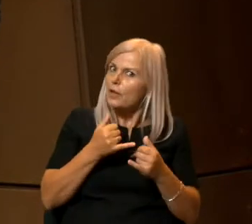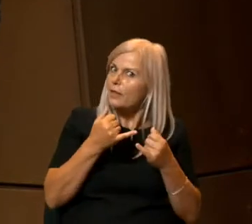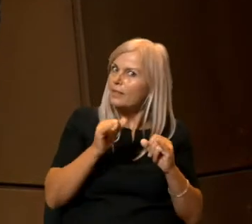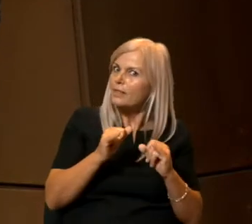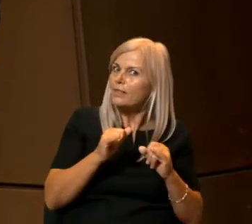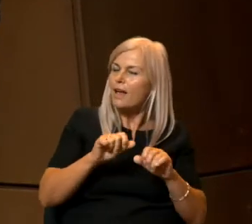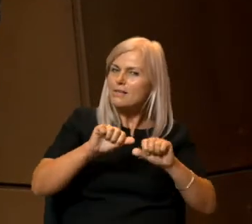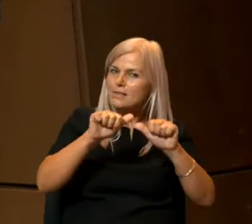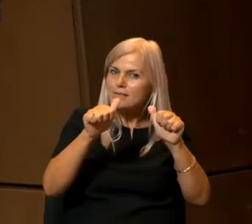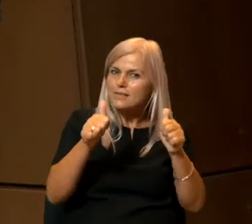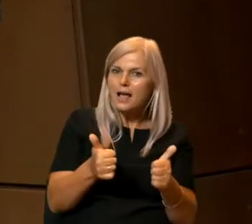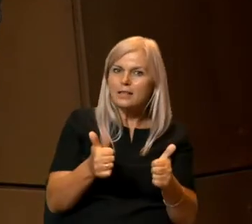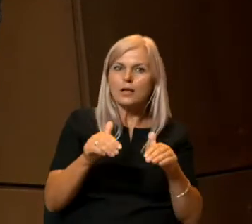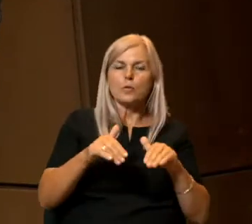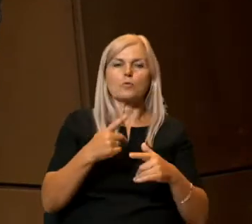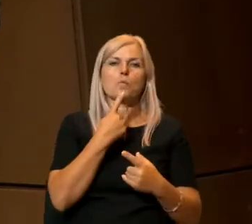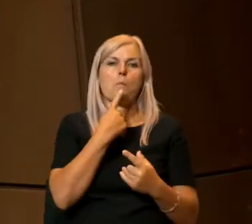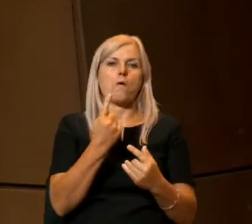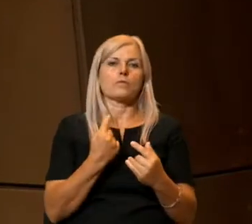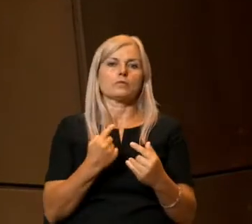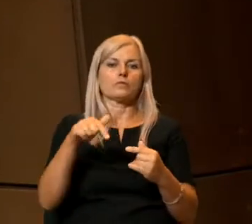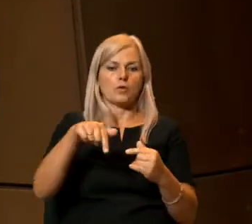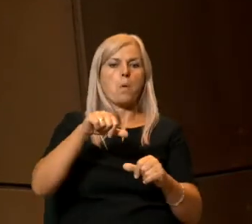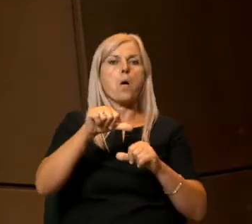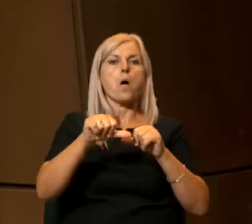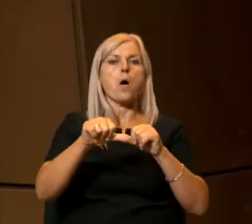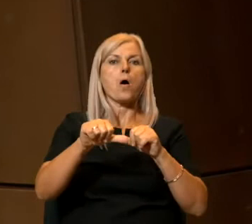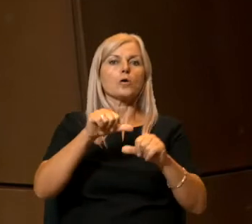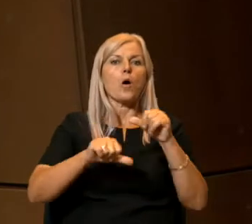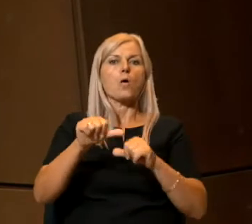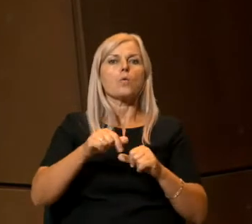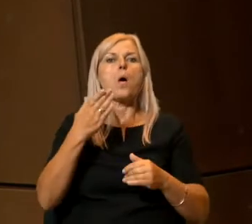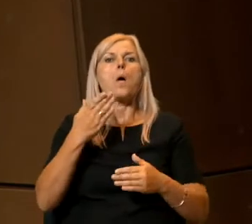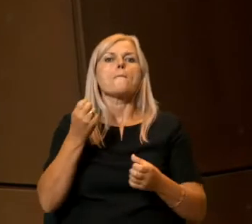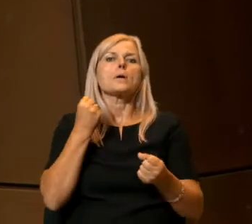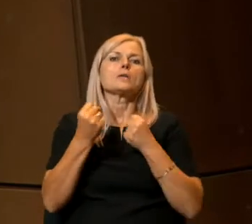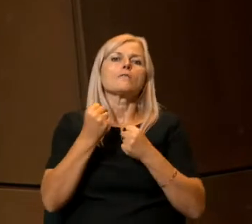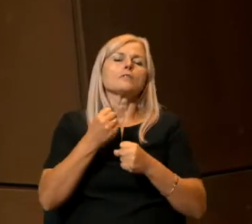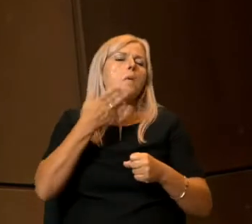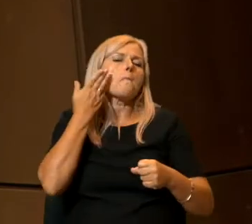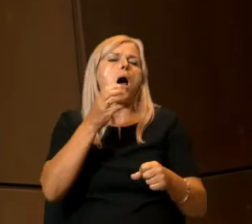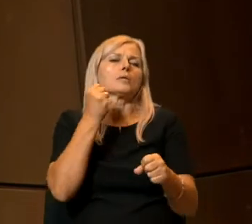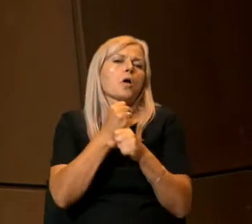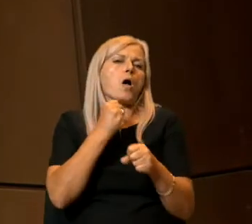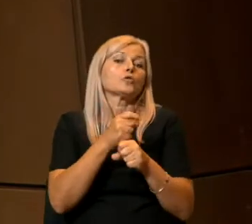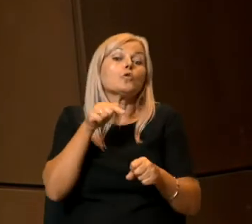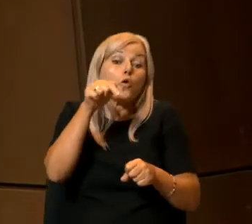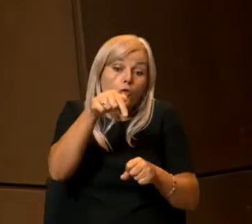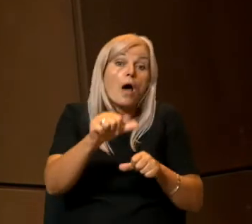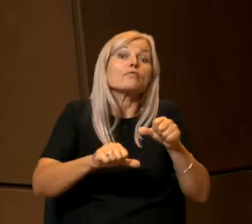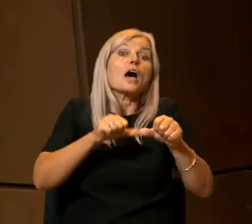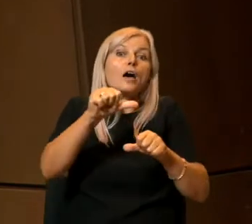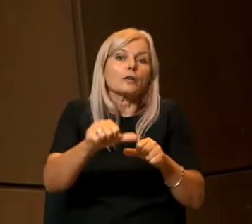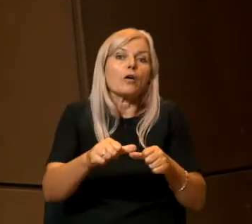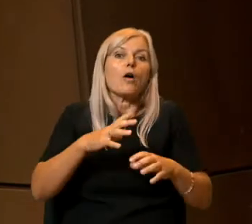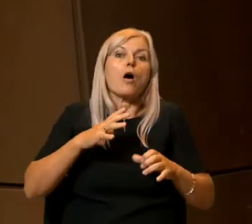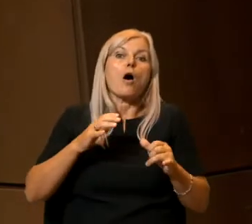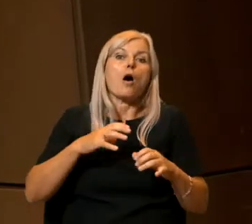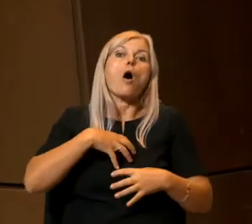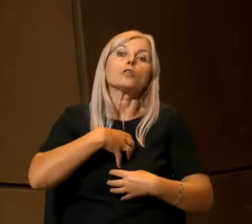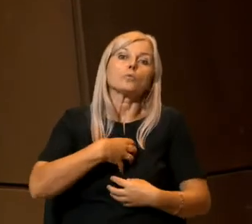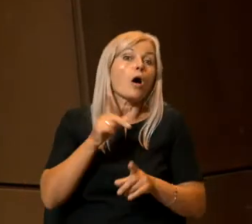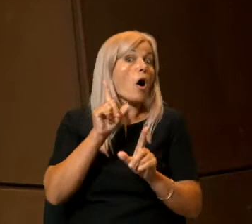nie możemy powiedzieć, w tym roku pracowaliśmy bardzo ciężko, to może odpocznijmy troszkę w przyszłym. Musimy biec coraz